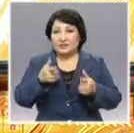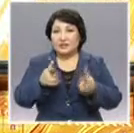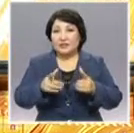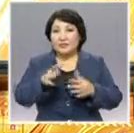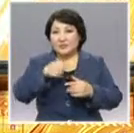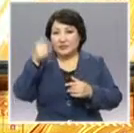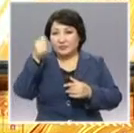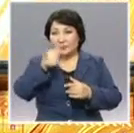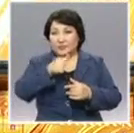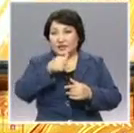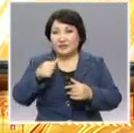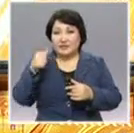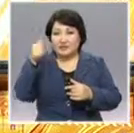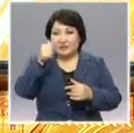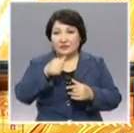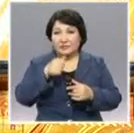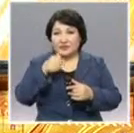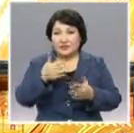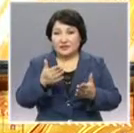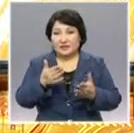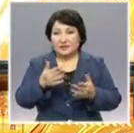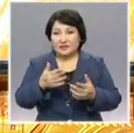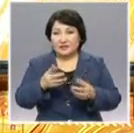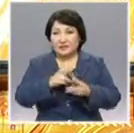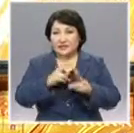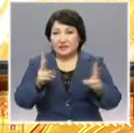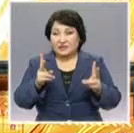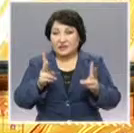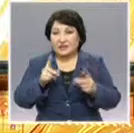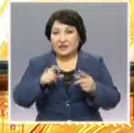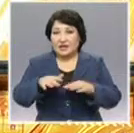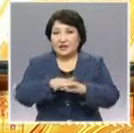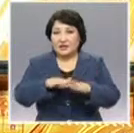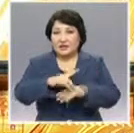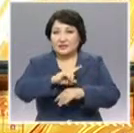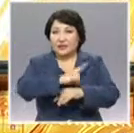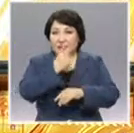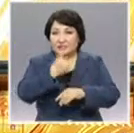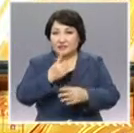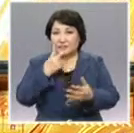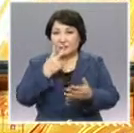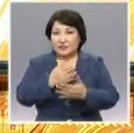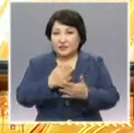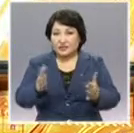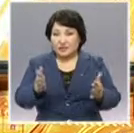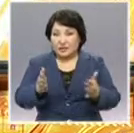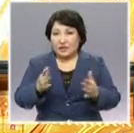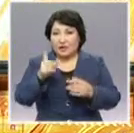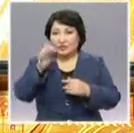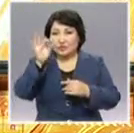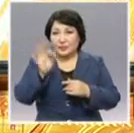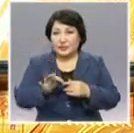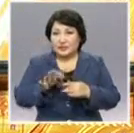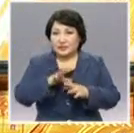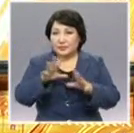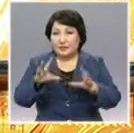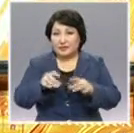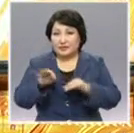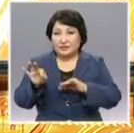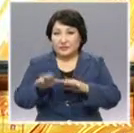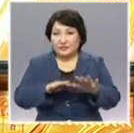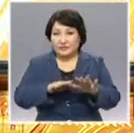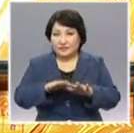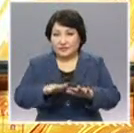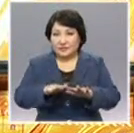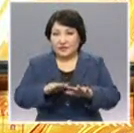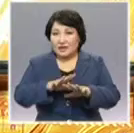ондай халықтан наразылық білдірілген жоқ болатын. 100% бәрін дұрыс өткізгенбіз. Жылудың бәрі ешқандай авария,